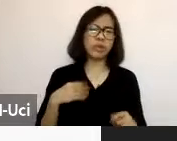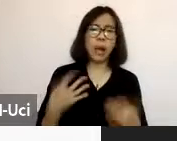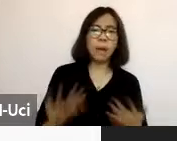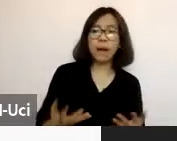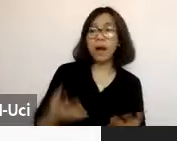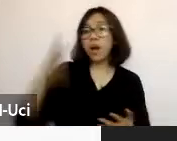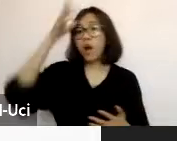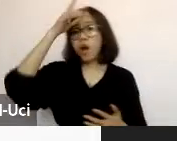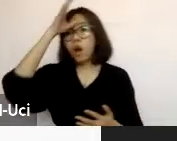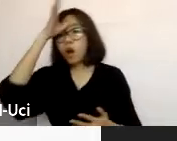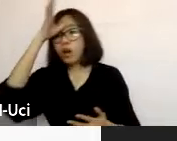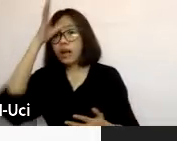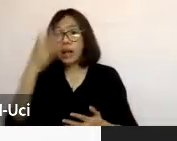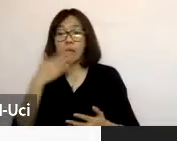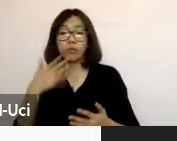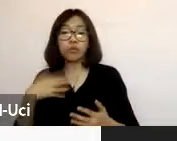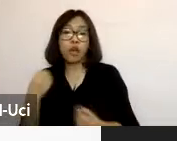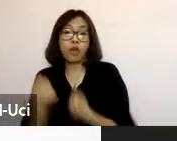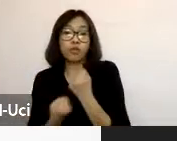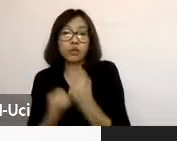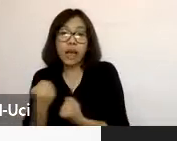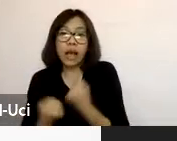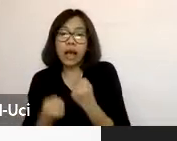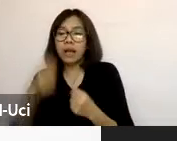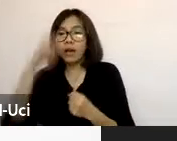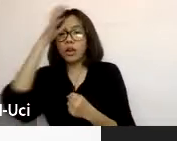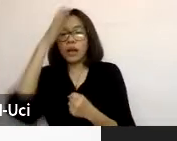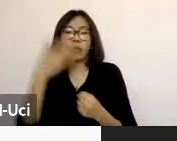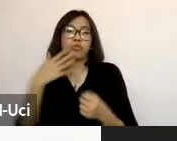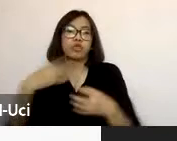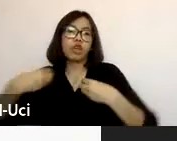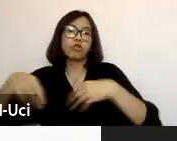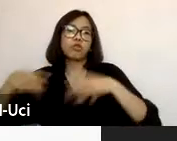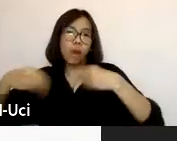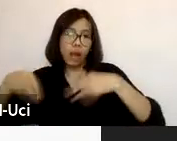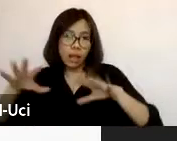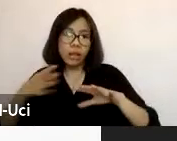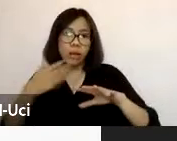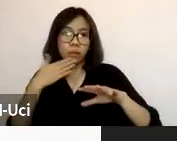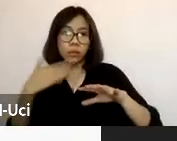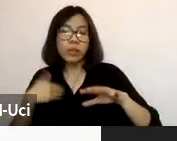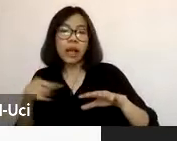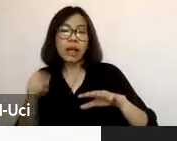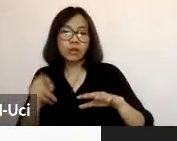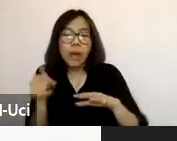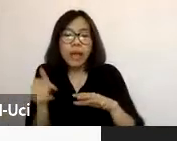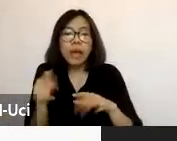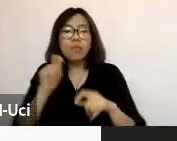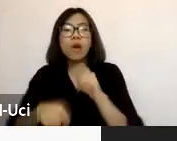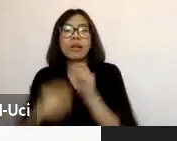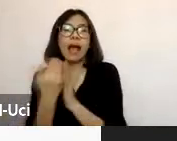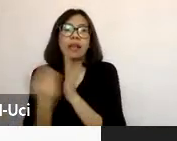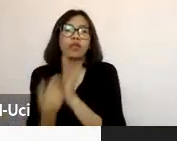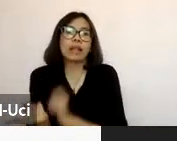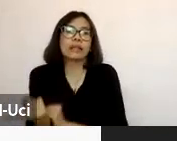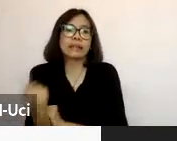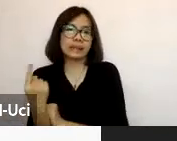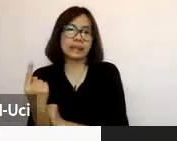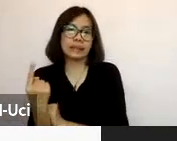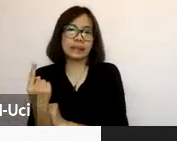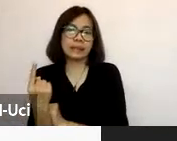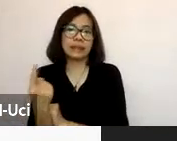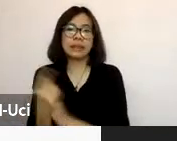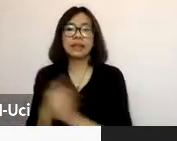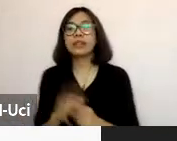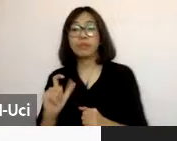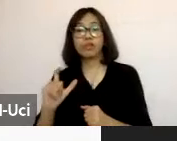dari pelaku usaha untuk mengatur dirinya sendiri absen hingga pada saat